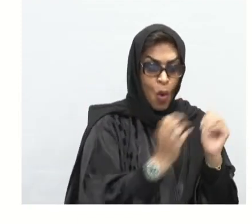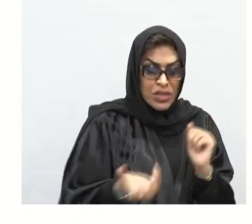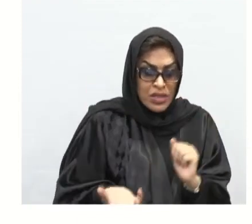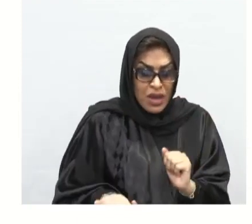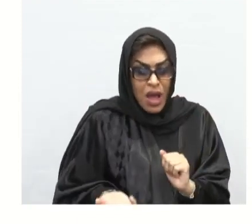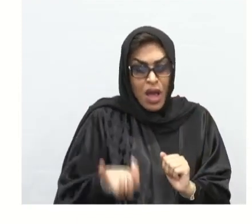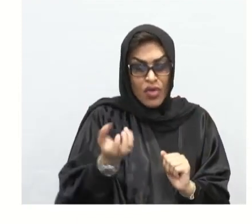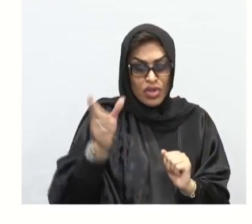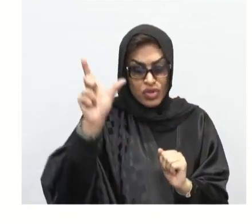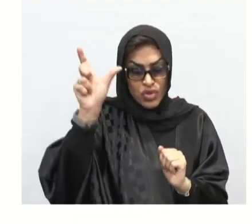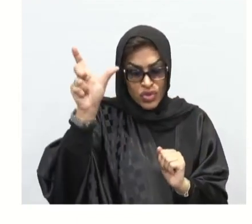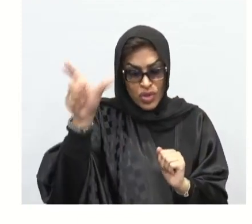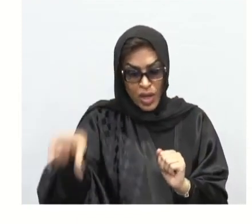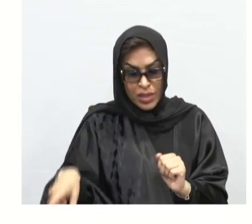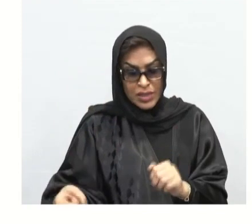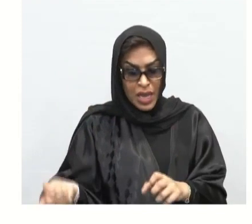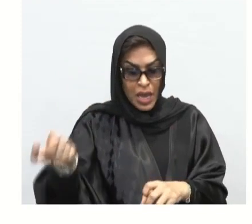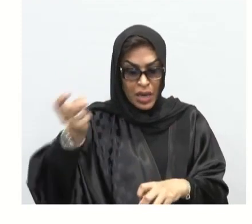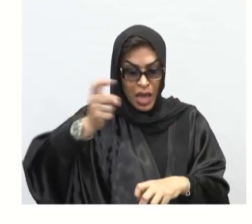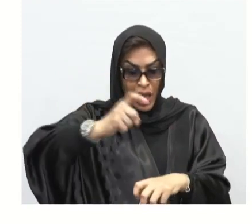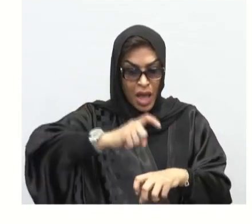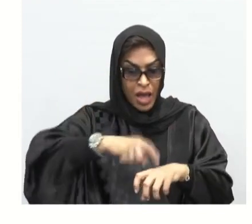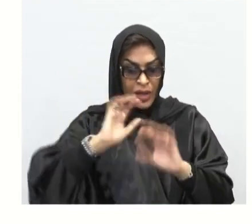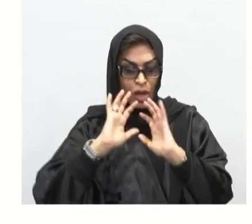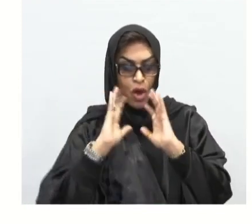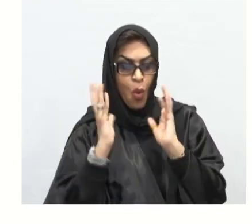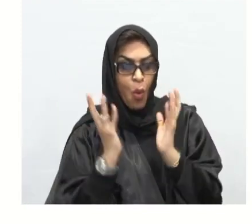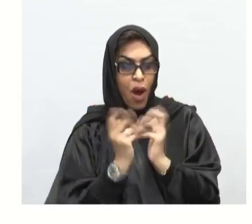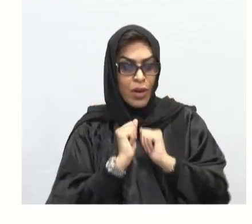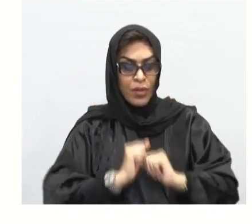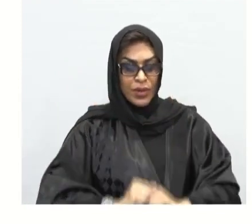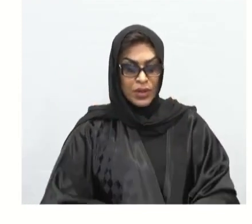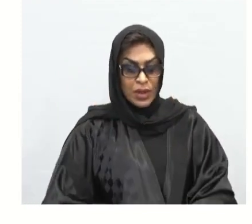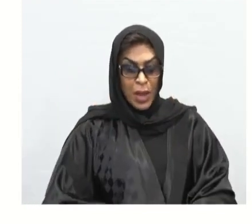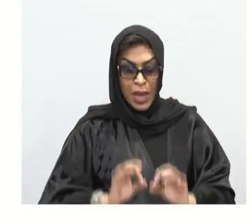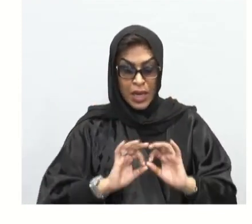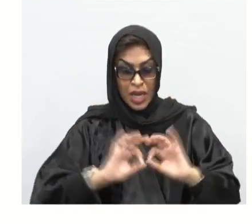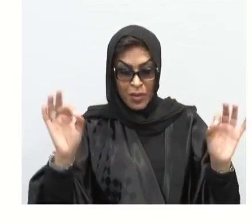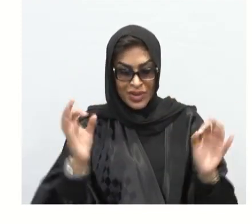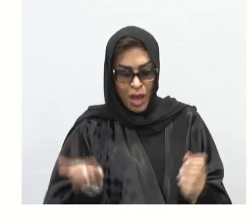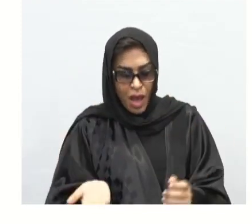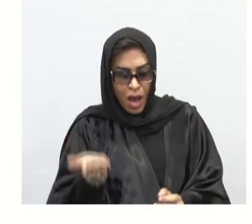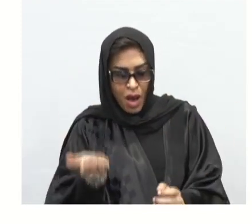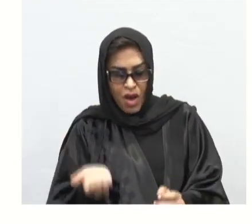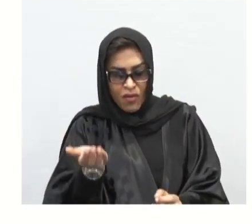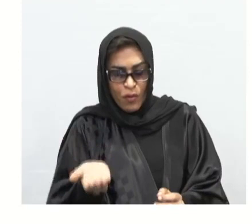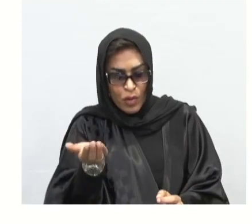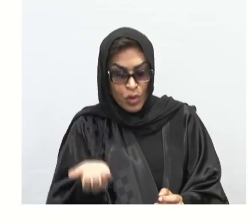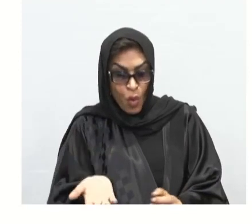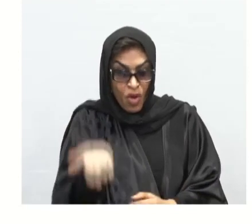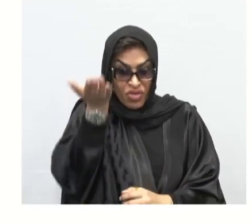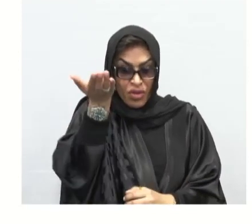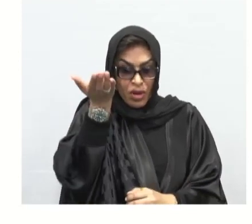الشخص على هذه الكواكب بدءا من الاخف وزنا وحتى